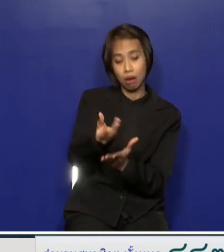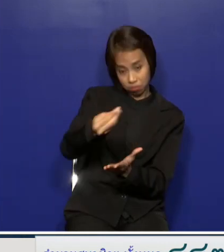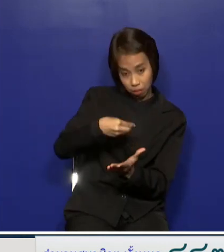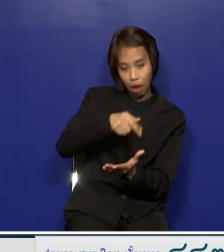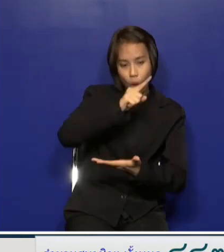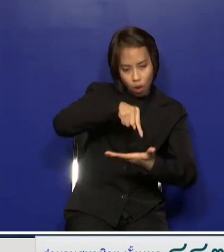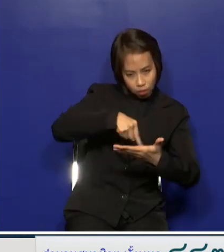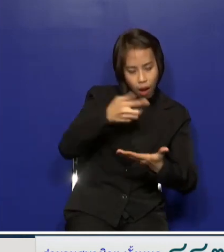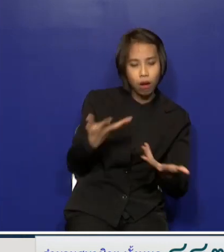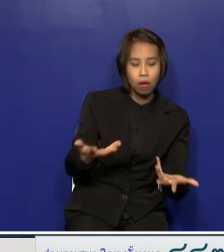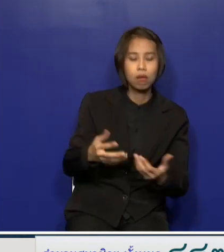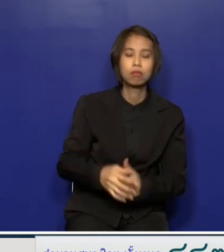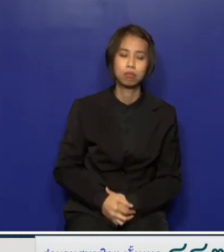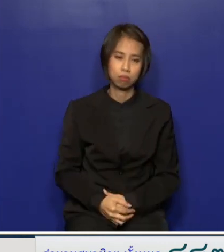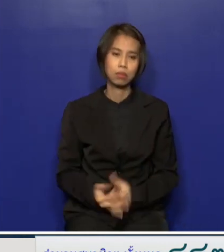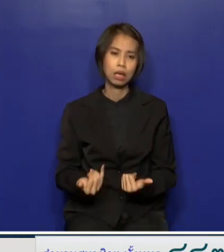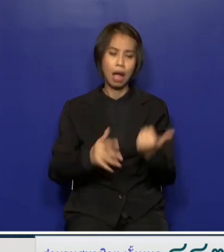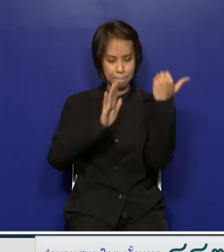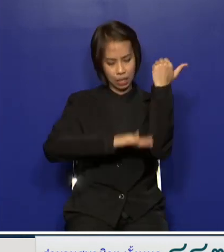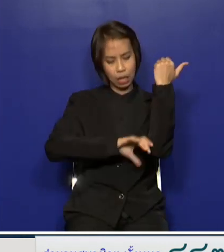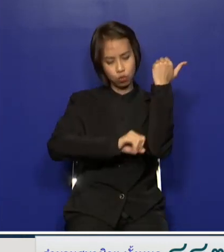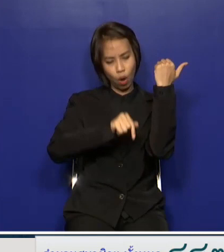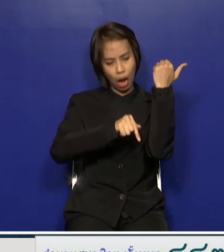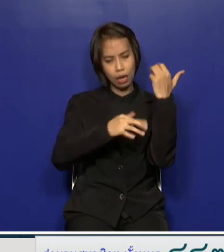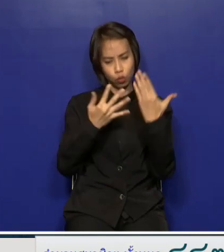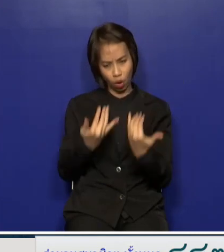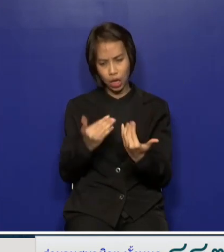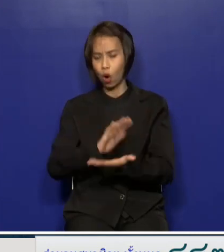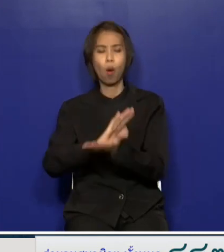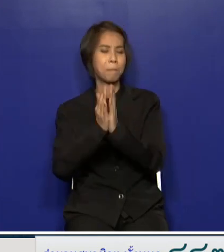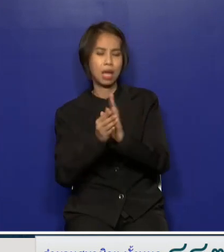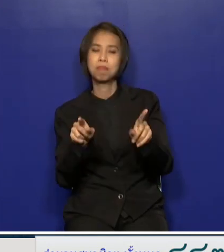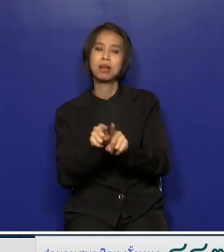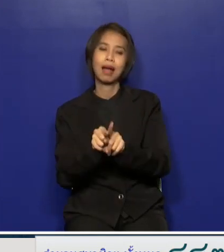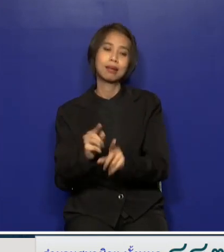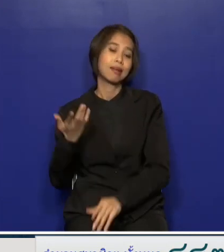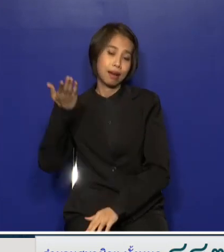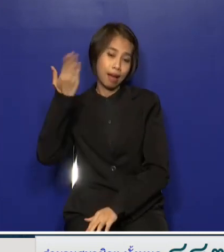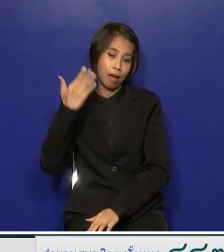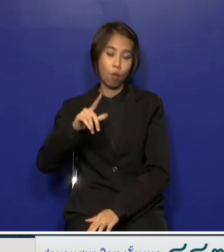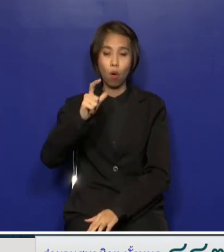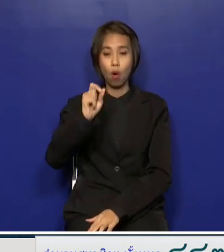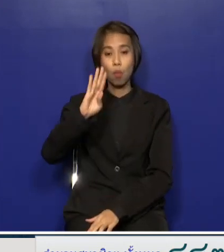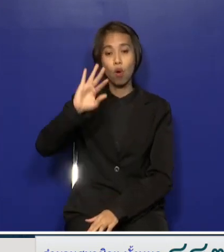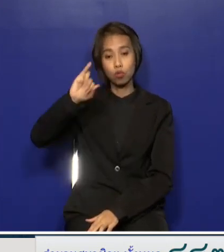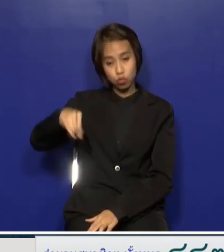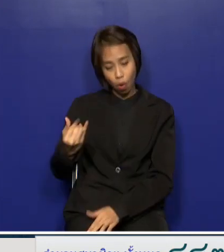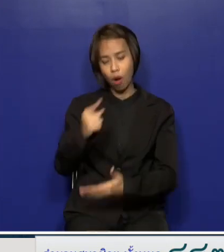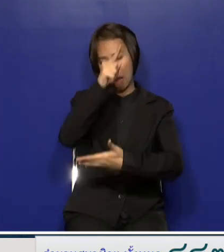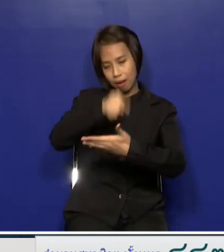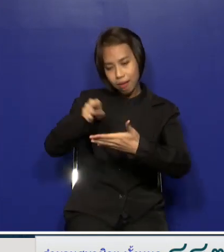นสงหัสทาลก็เปลี่นไปแล้วคือกับให g ที่ผ่านมาก็มี